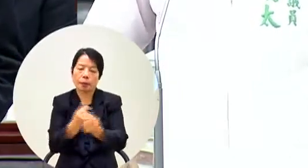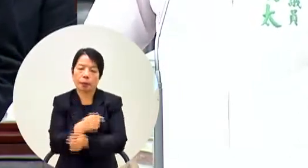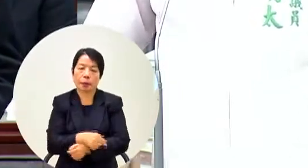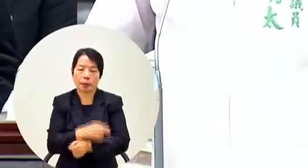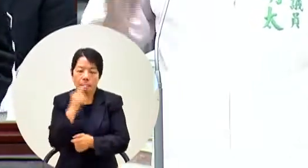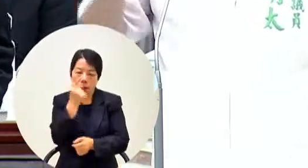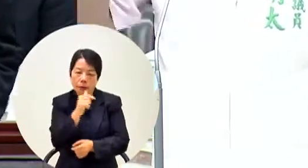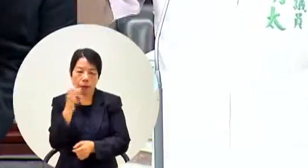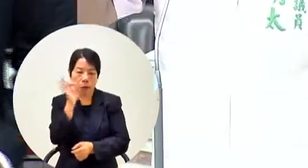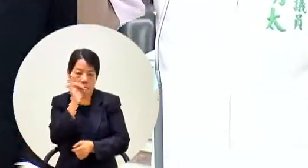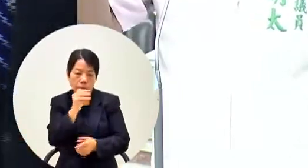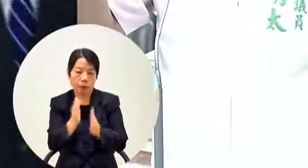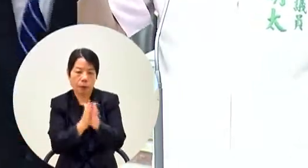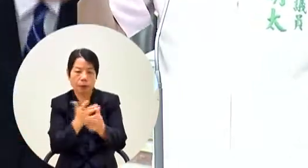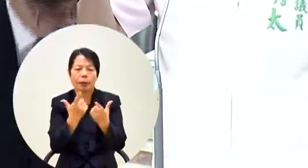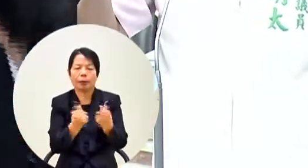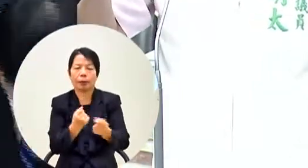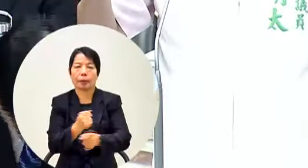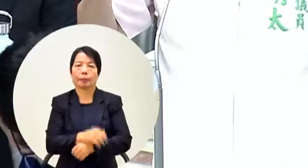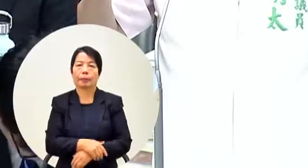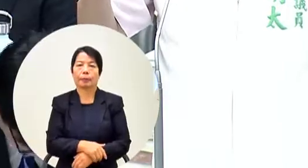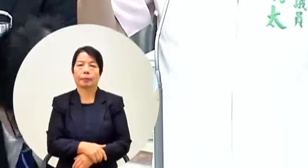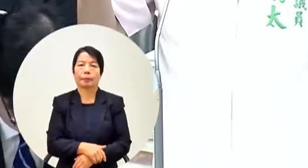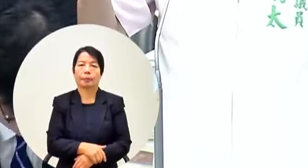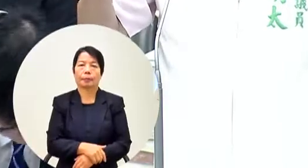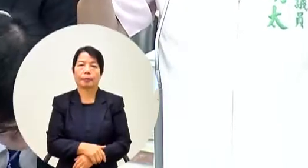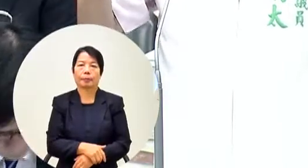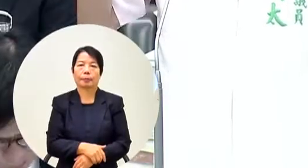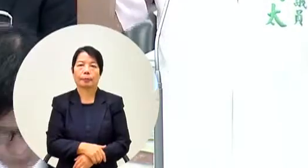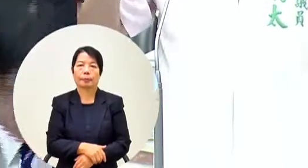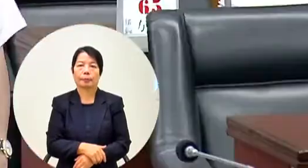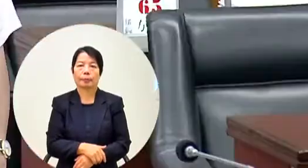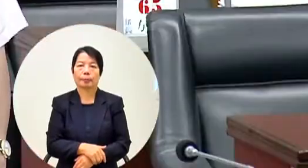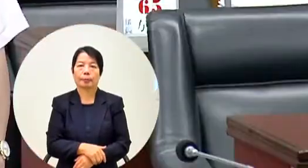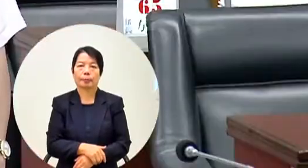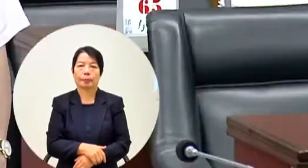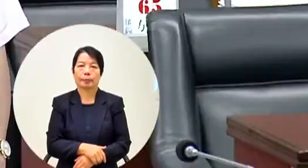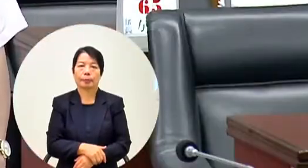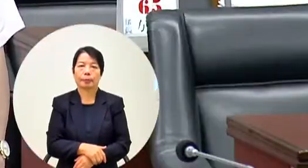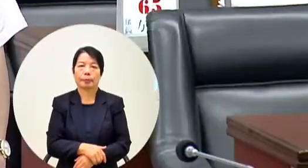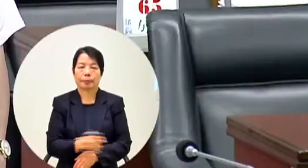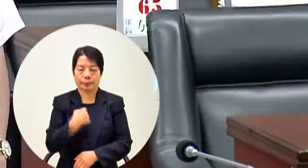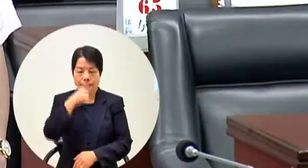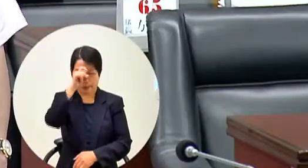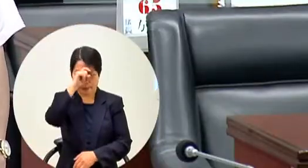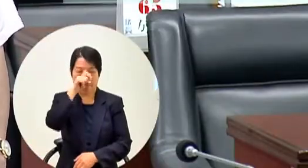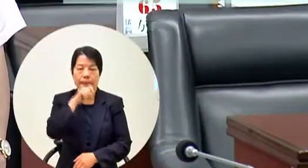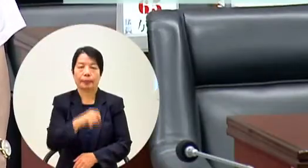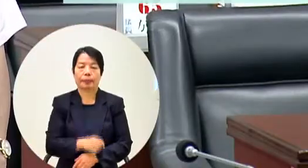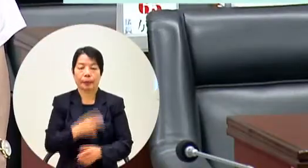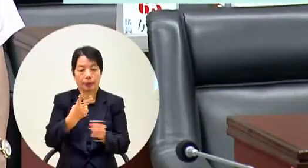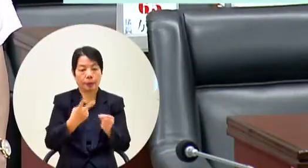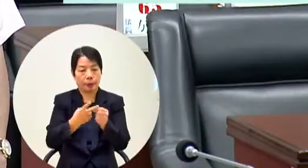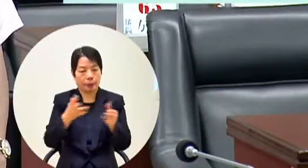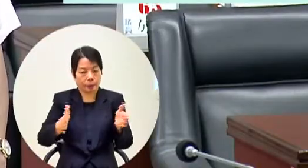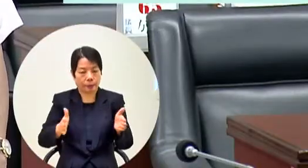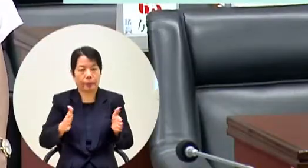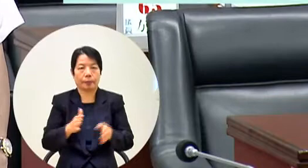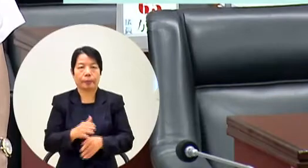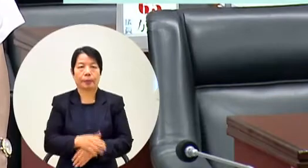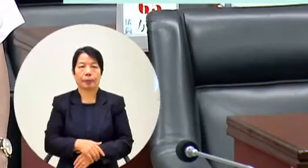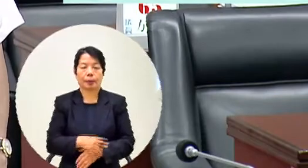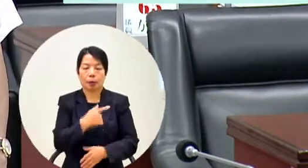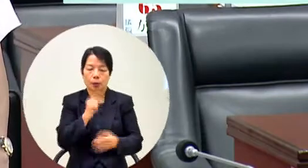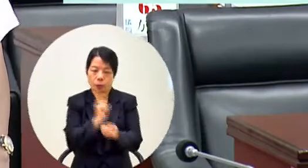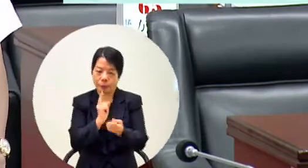不好？ 好，我希望讲会到做会到，吼、哦！我希望咱这两年来会当有绩效